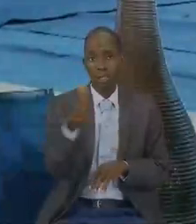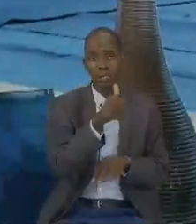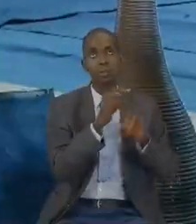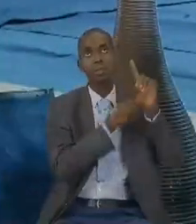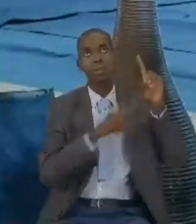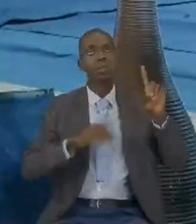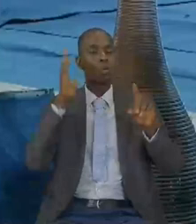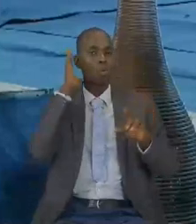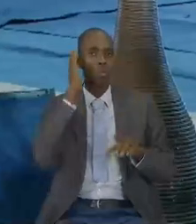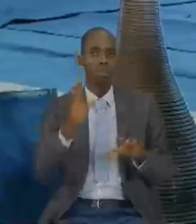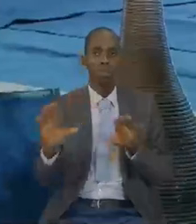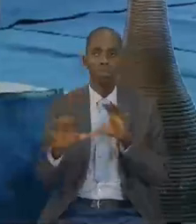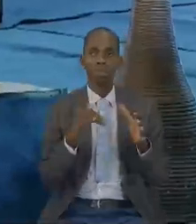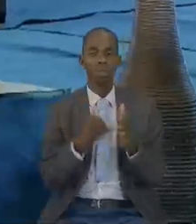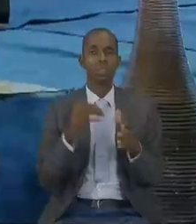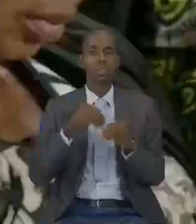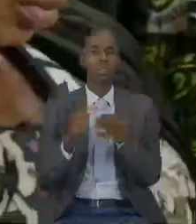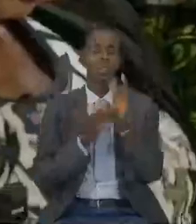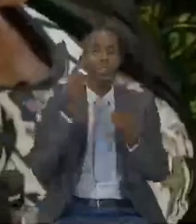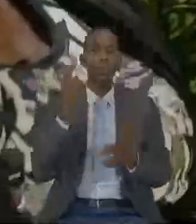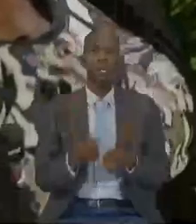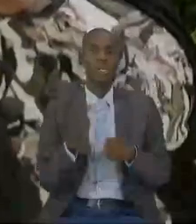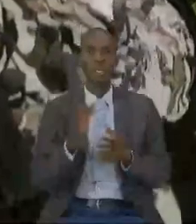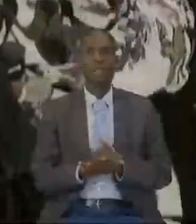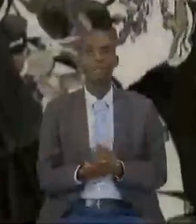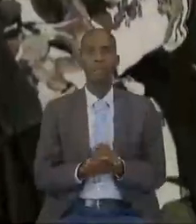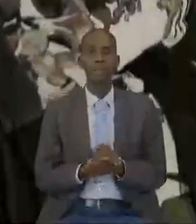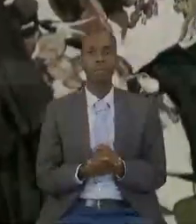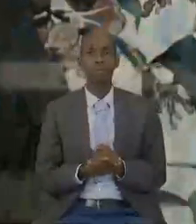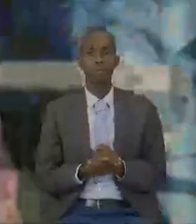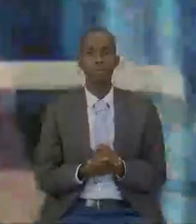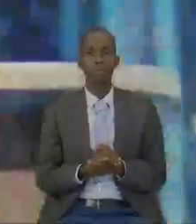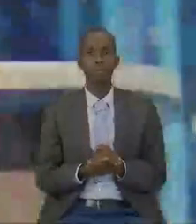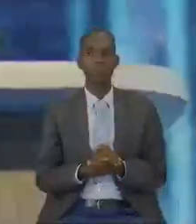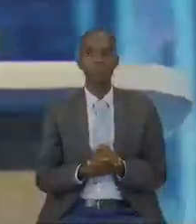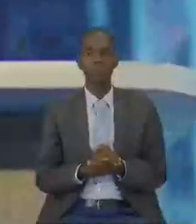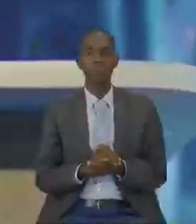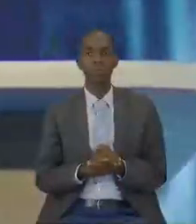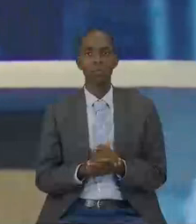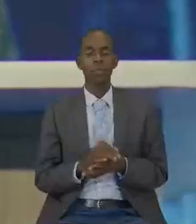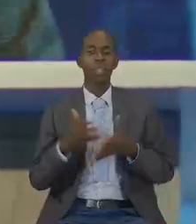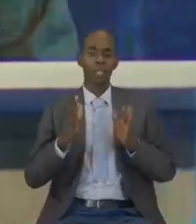faire de toi-même, le Seigneur le fera. Au nom de Jésus.